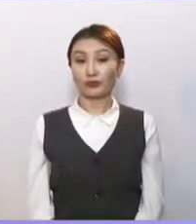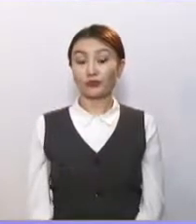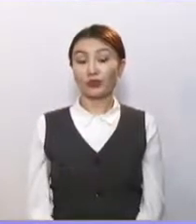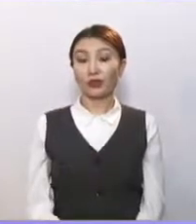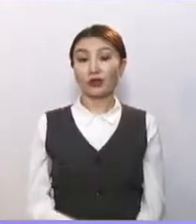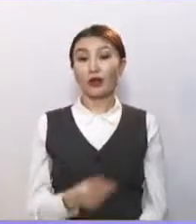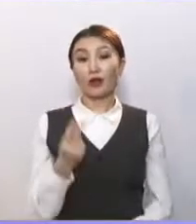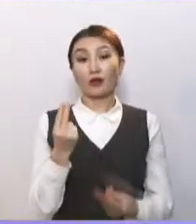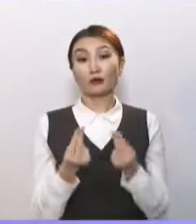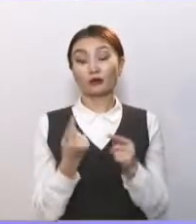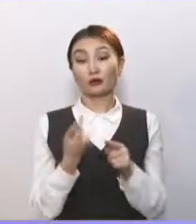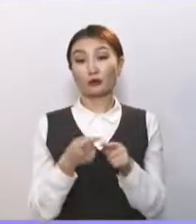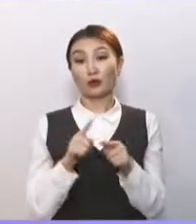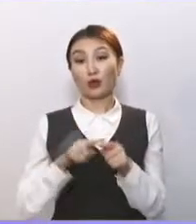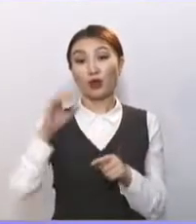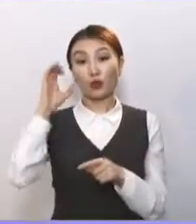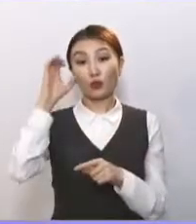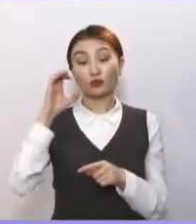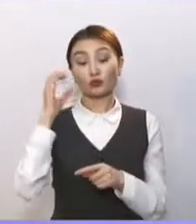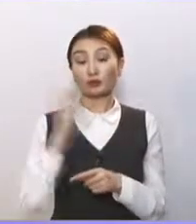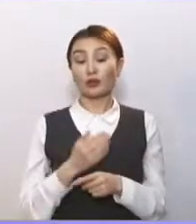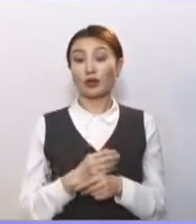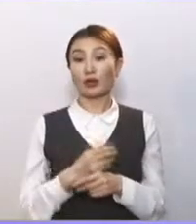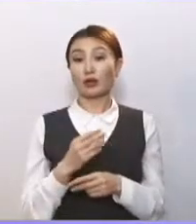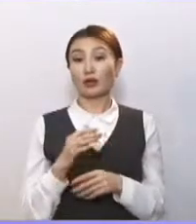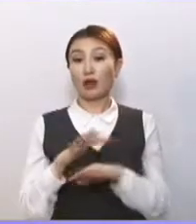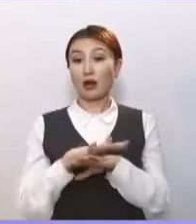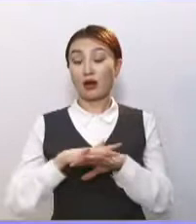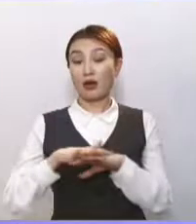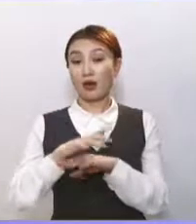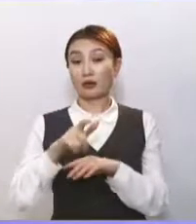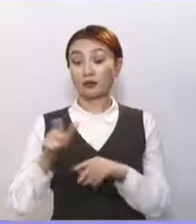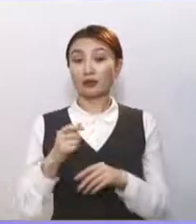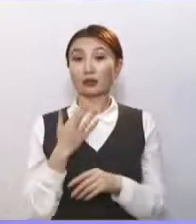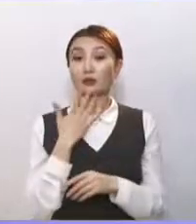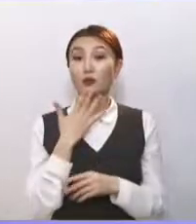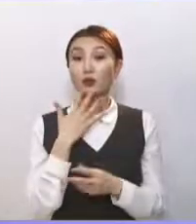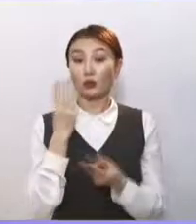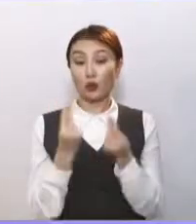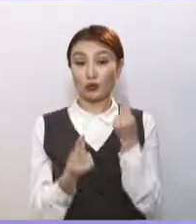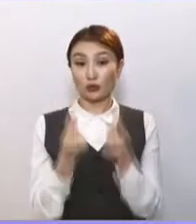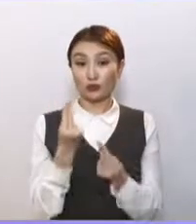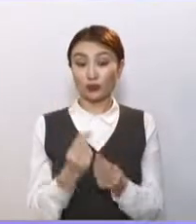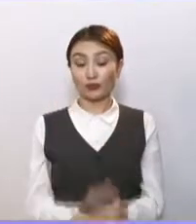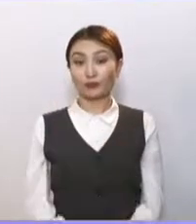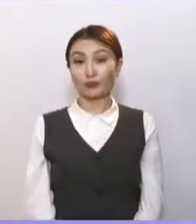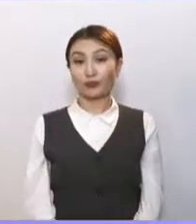Кийинки оюн бул өзбек элинин улуттук оюну.